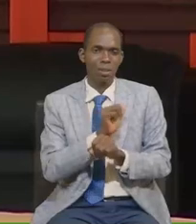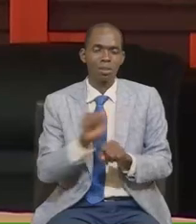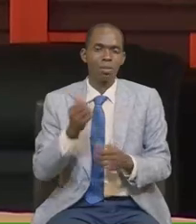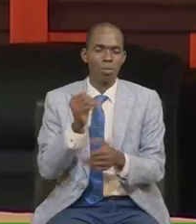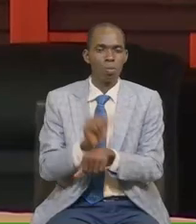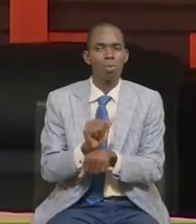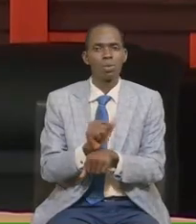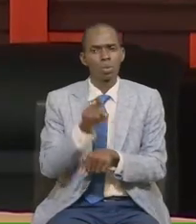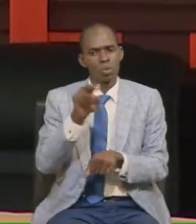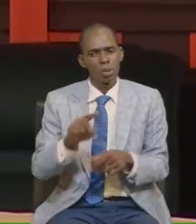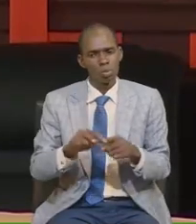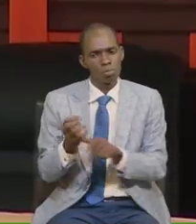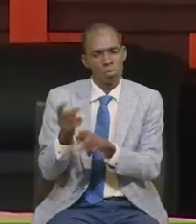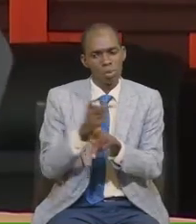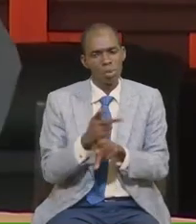ta famille.